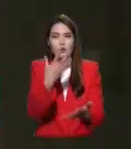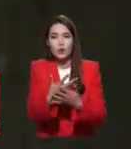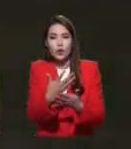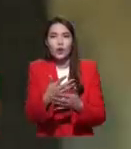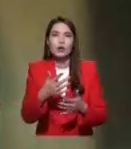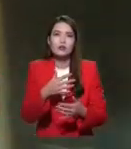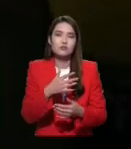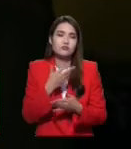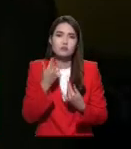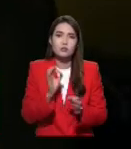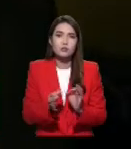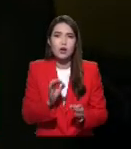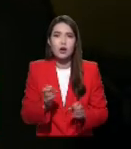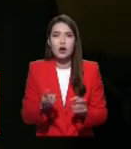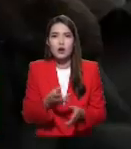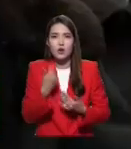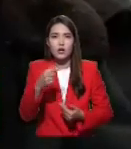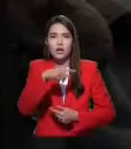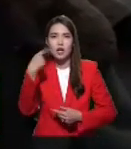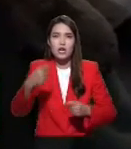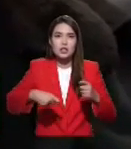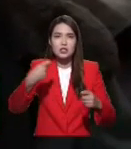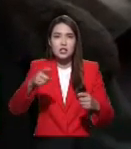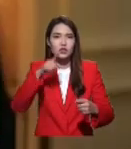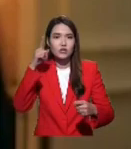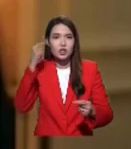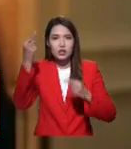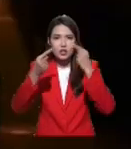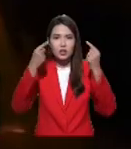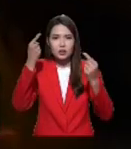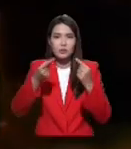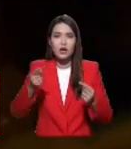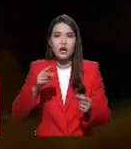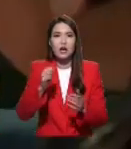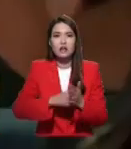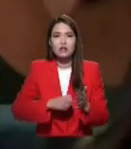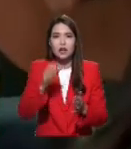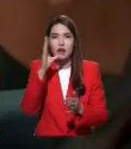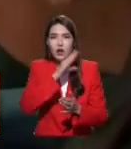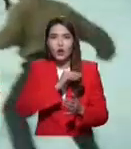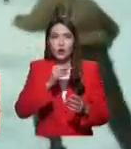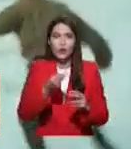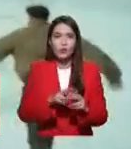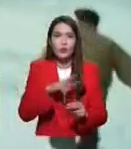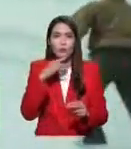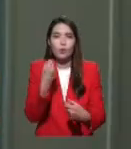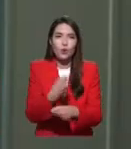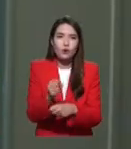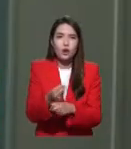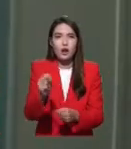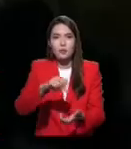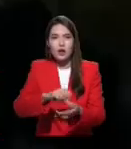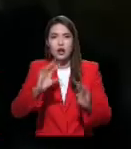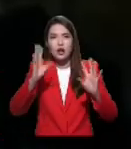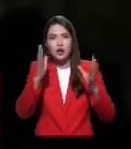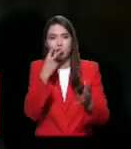жоқ. Ресейлік сериал жасөспірімдердің психологиясына кері әсер етуі мүмкін. Туындыда зорлық-зомбылыққа қатысты оқиғалар